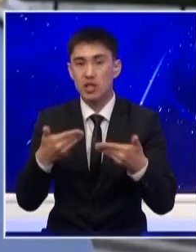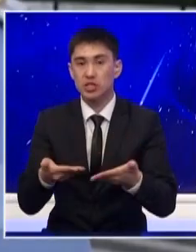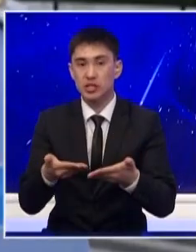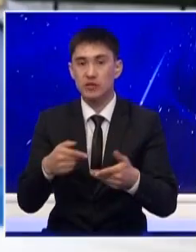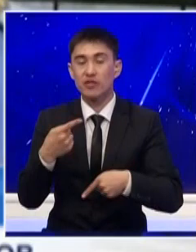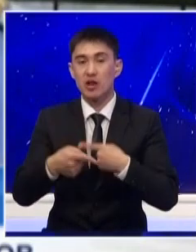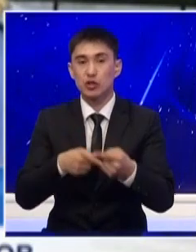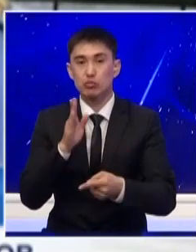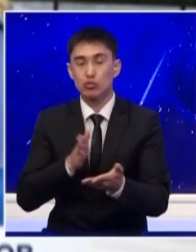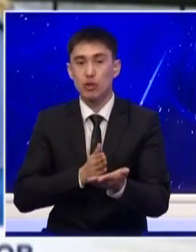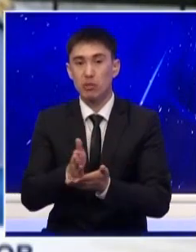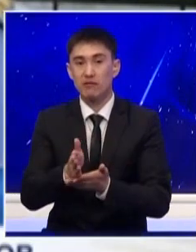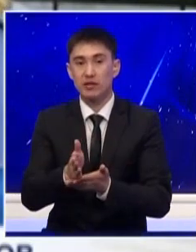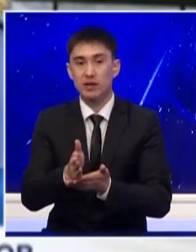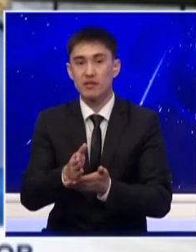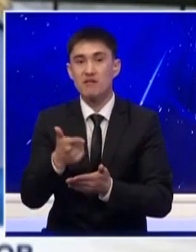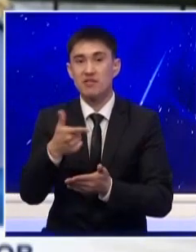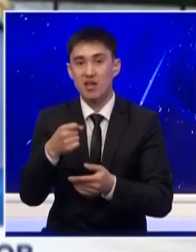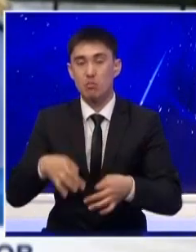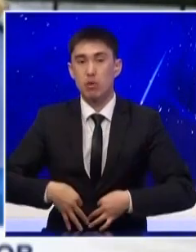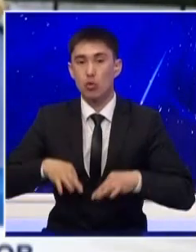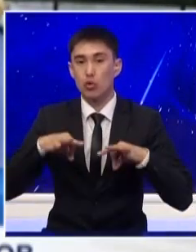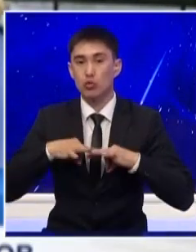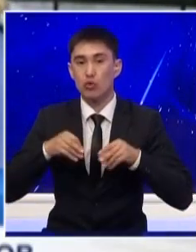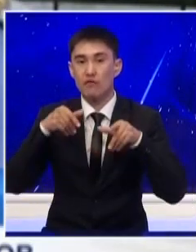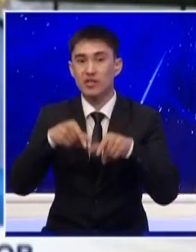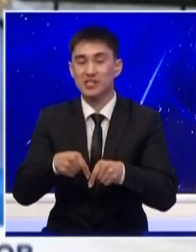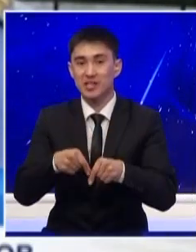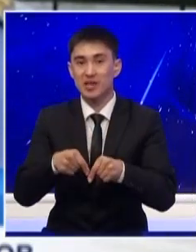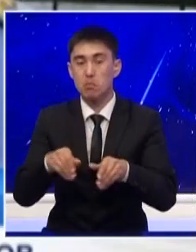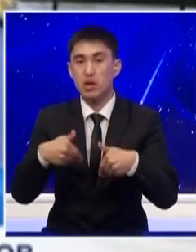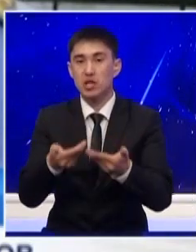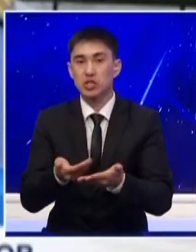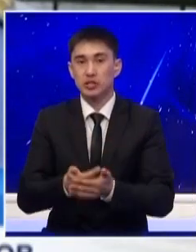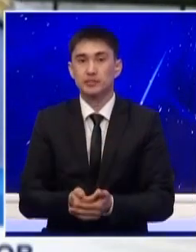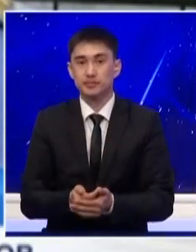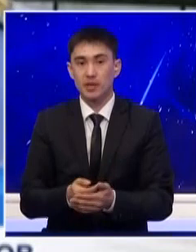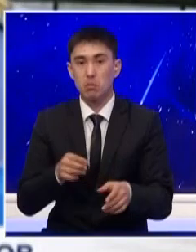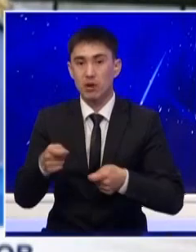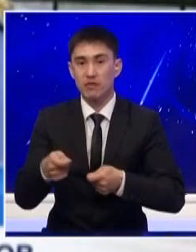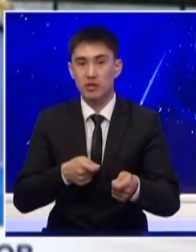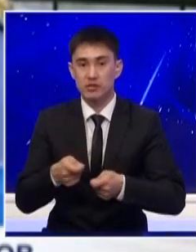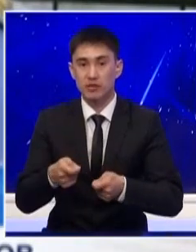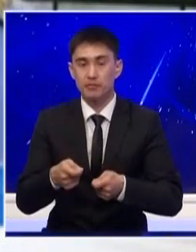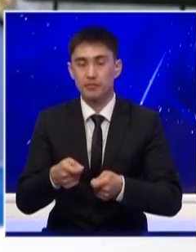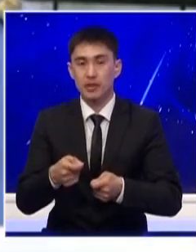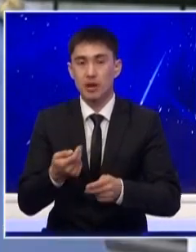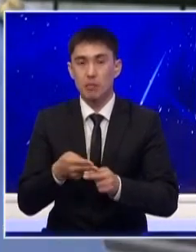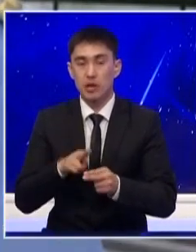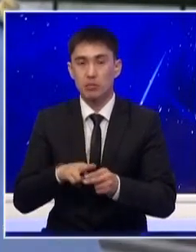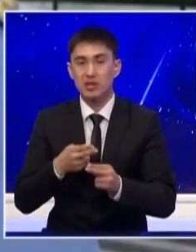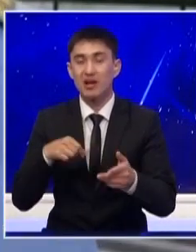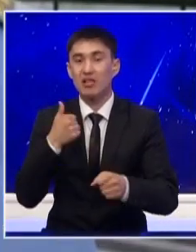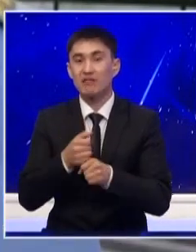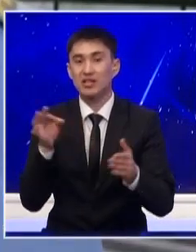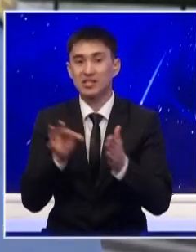в дальнейшем будут направлены они в Генеральную прокуратуру для внесения уже предложений правительства. Поэтому данная цель